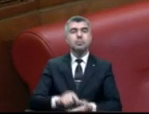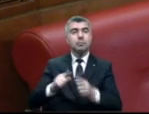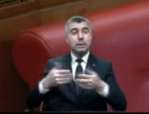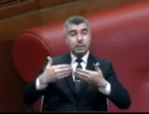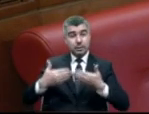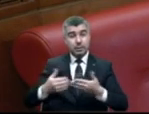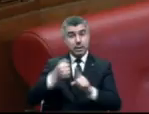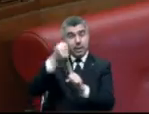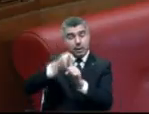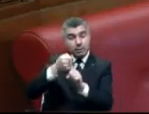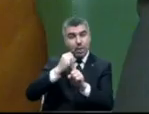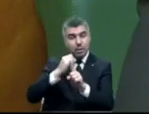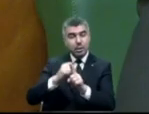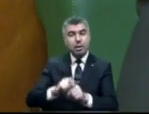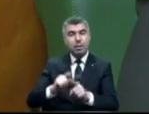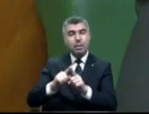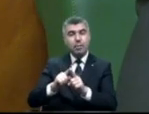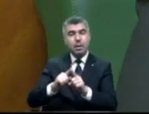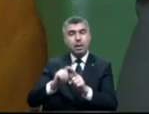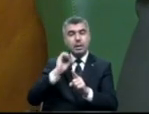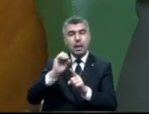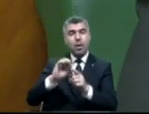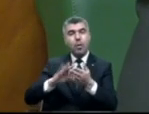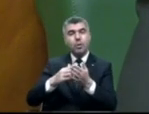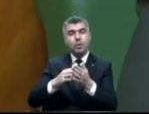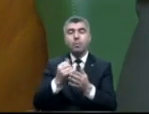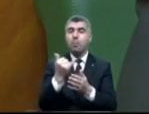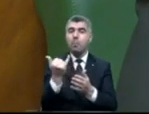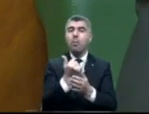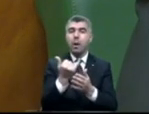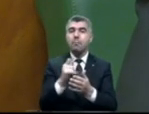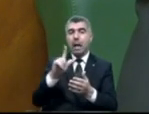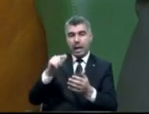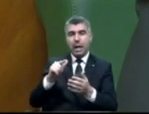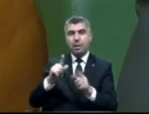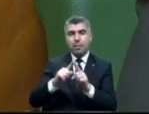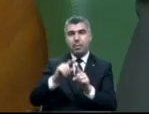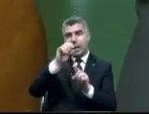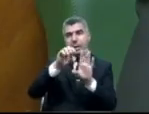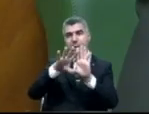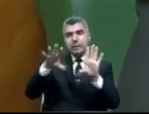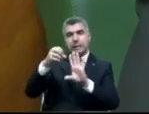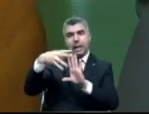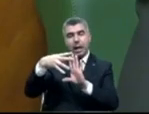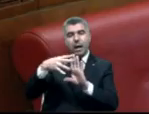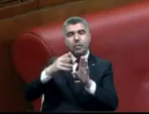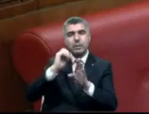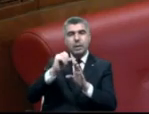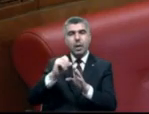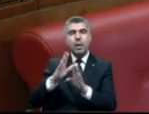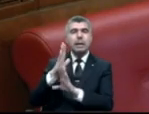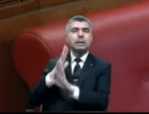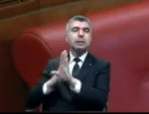وكنشتغلوا على العمل على تطوير الطاقة الهيدروجينية نظرا لتوفر المغرب على موارد طاقية متجددة وفيرة وعلى خبرة